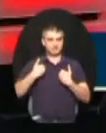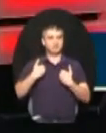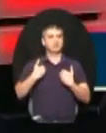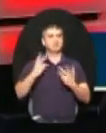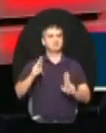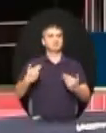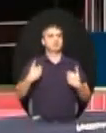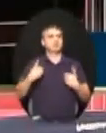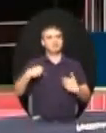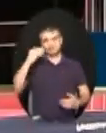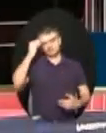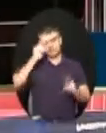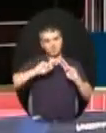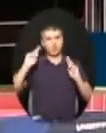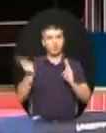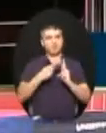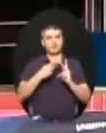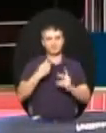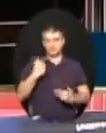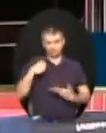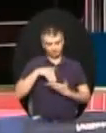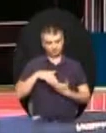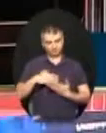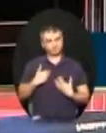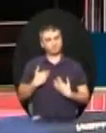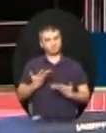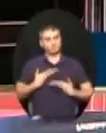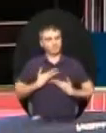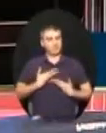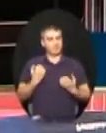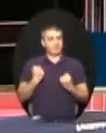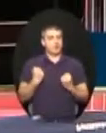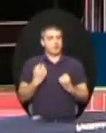לי זיכרון קולקטיבי שממנו אני שואב